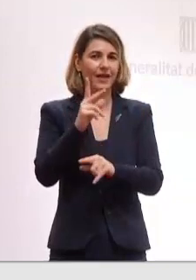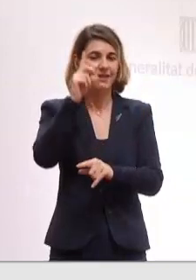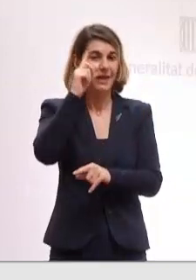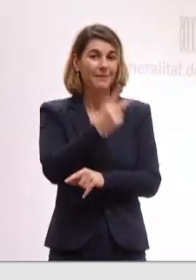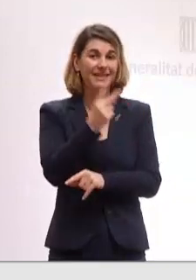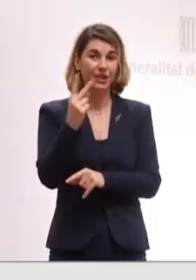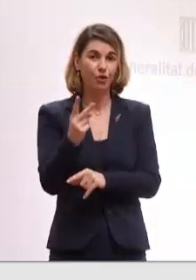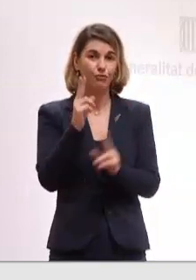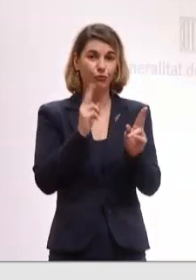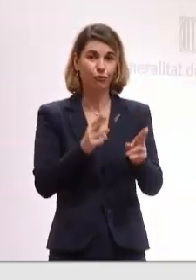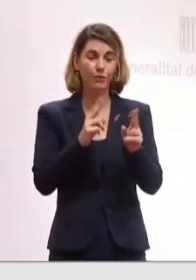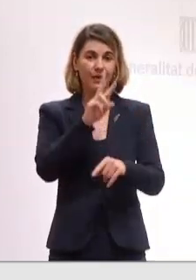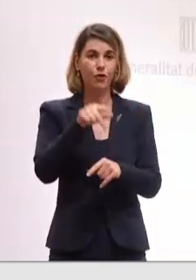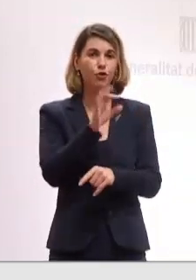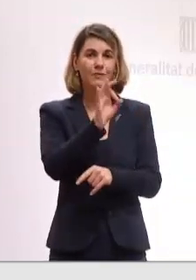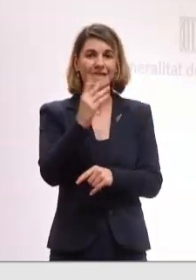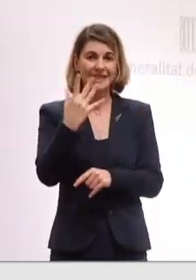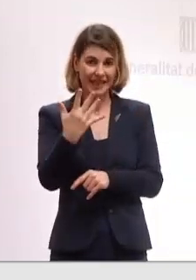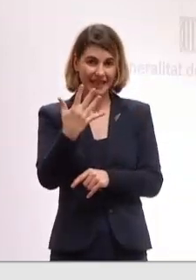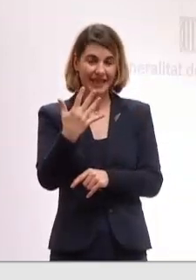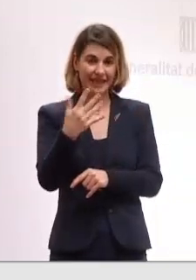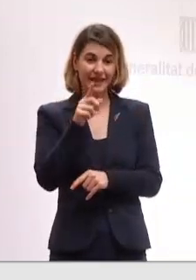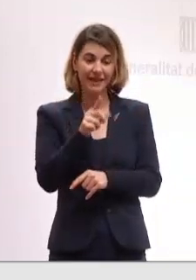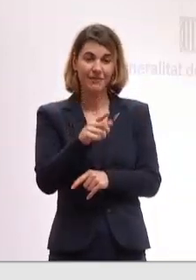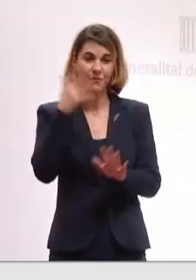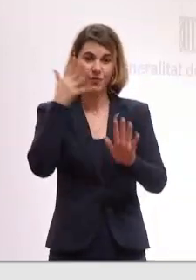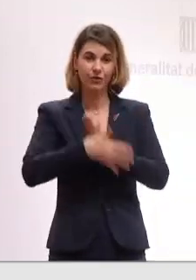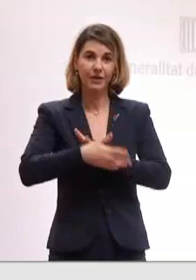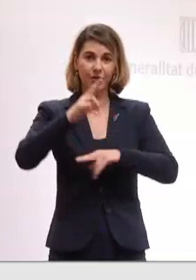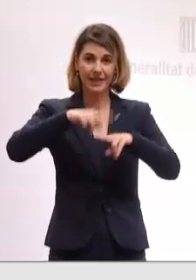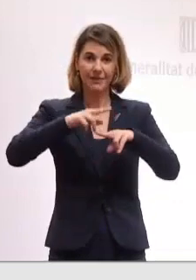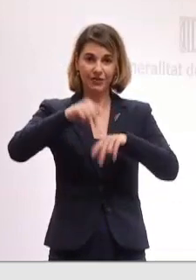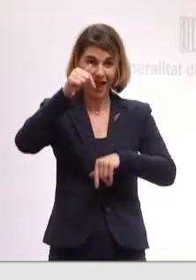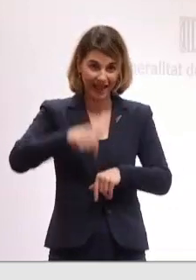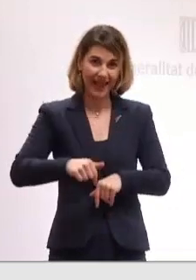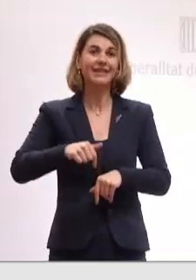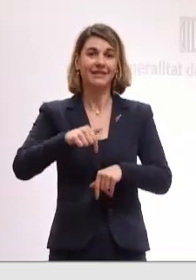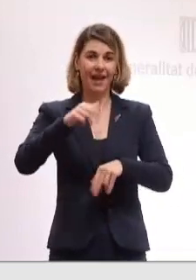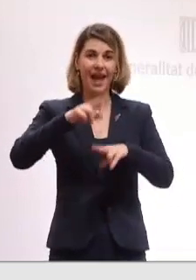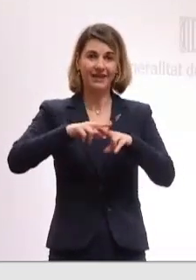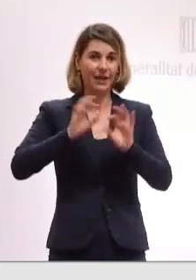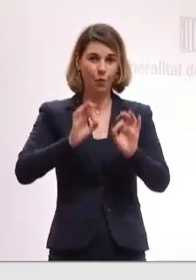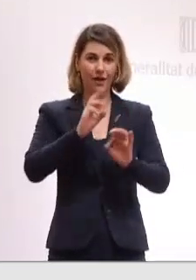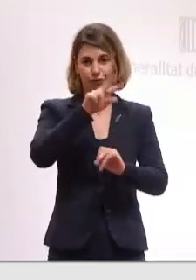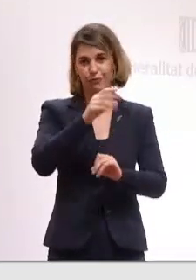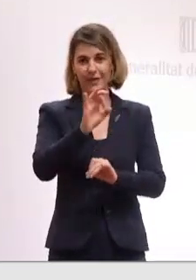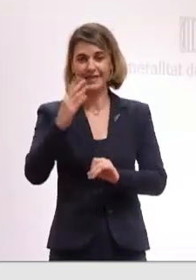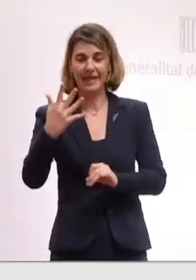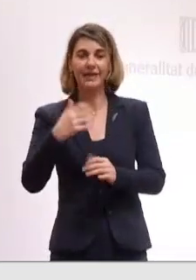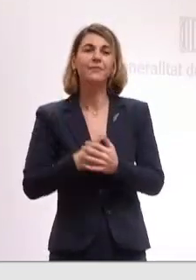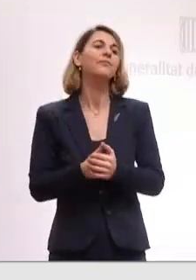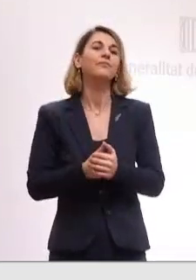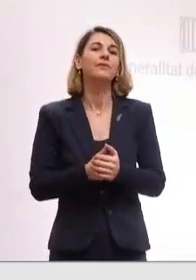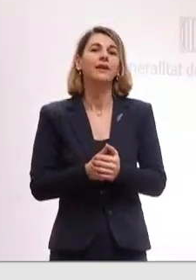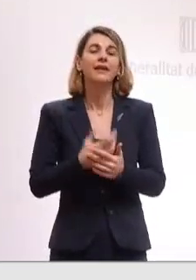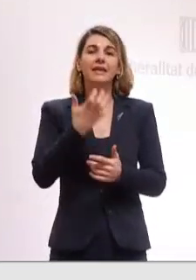22 d'octubre del 2005 amb motiu de la celebració d'aquest mateix acte. Sense una bona administració